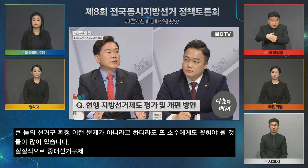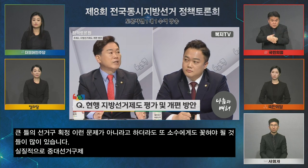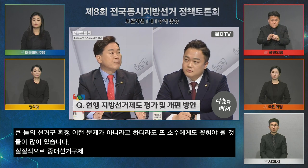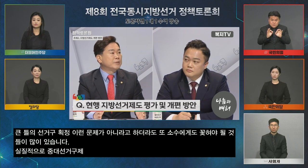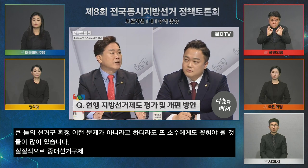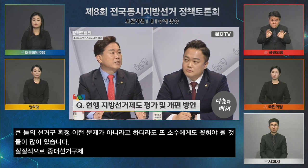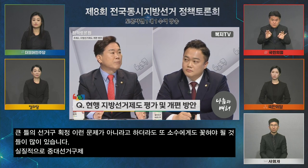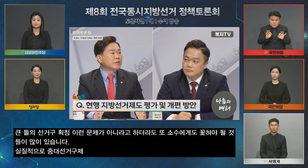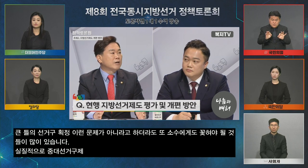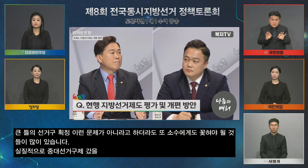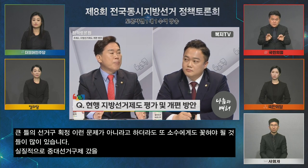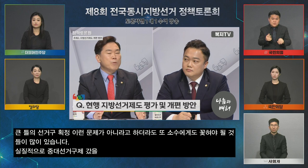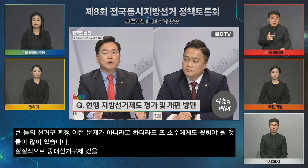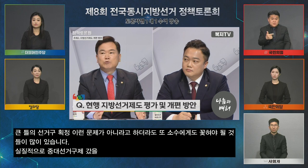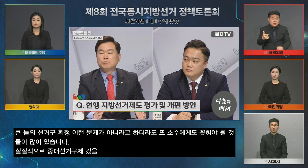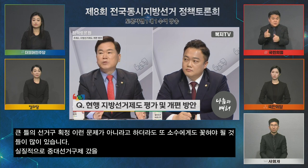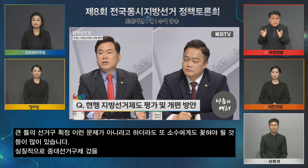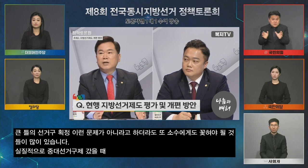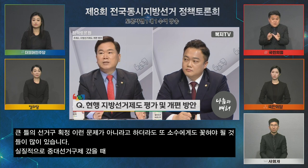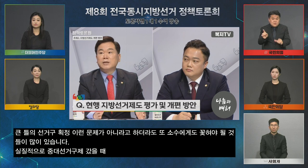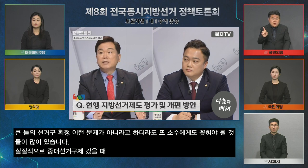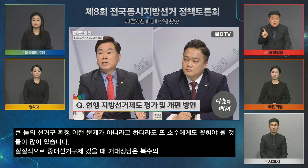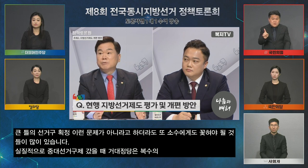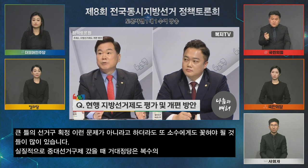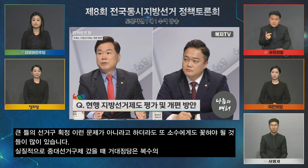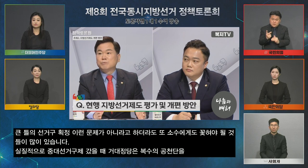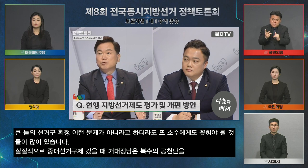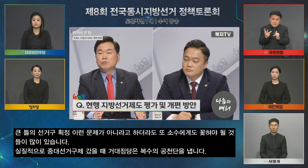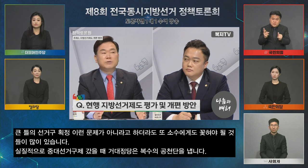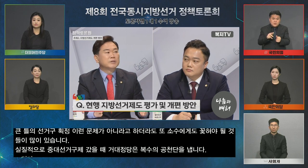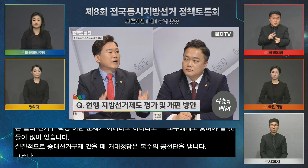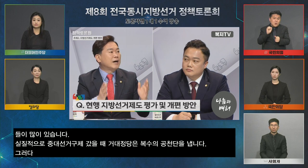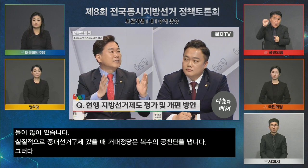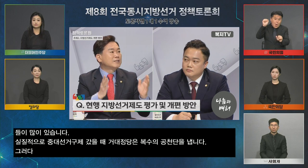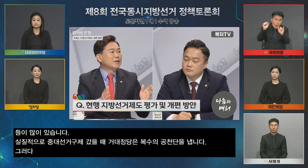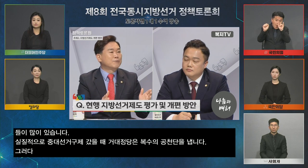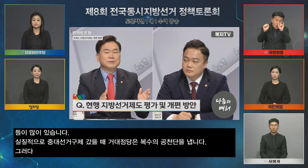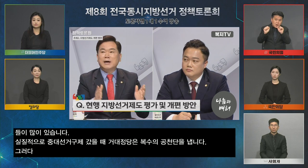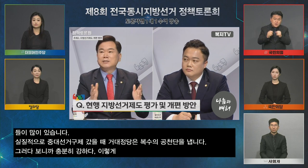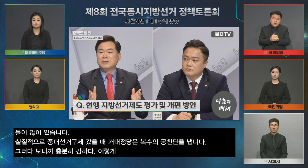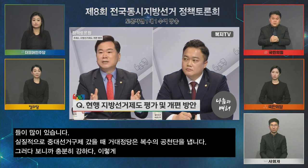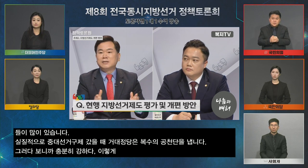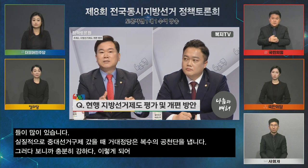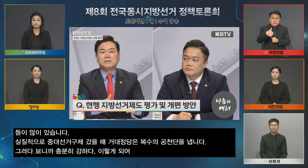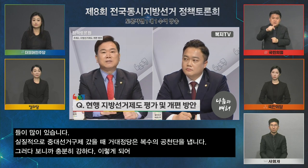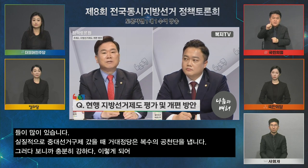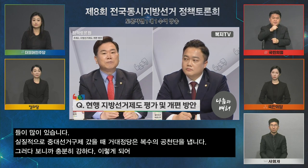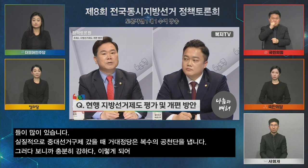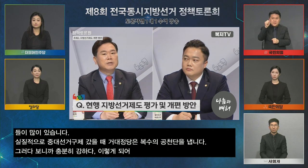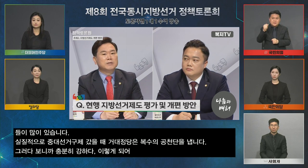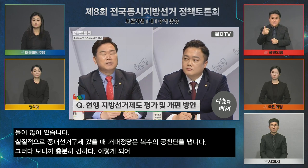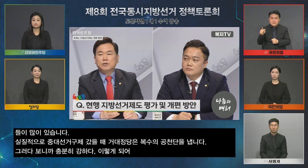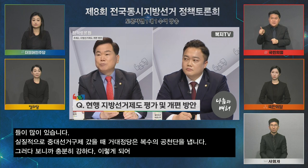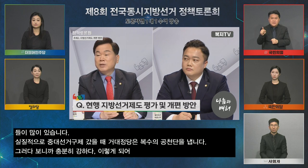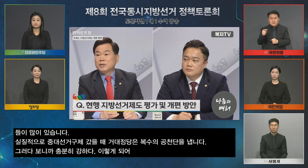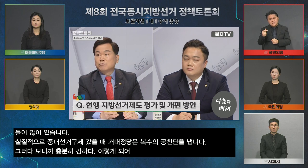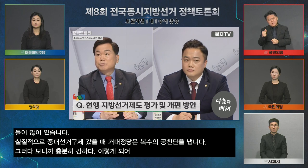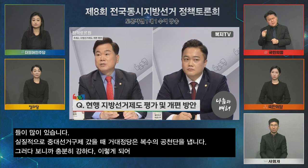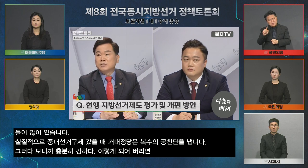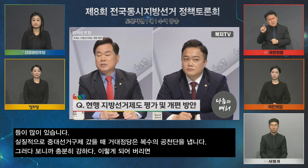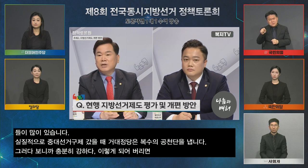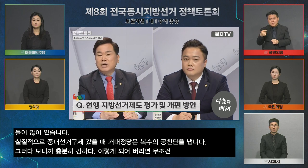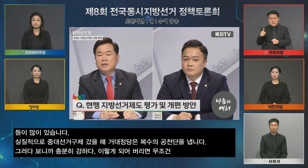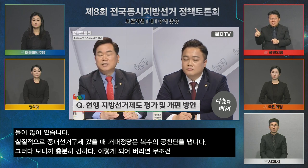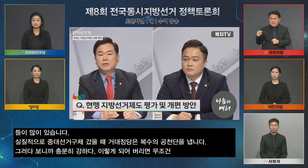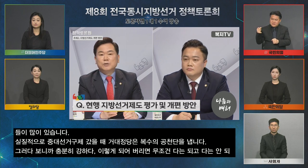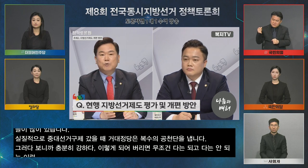공천자연을 냅니다. 그러다 보니까 순번이 가나다 이렇게 돼버리면 무조건 다는 되고 다는 안 되는 이런 것들도 어떻게 좀 방지할 수